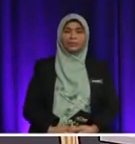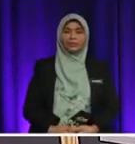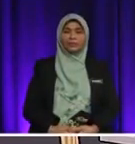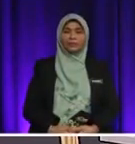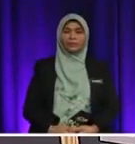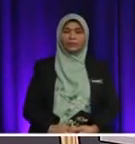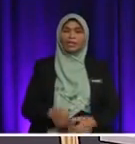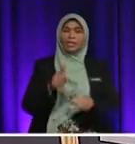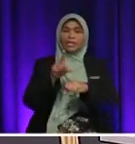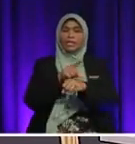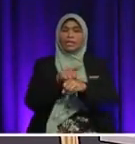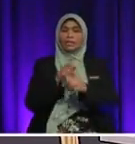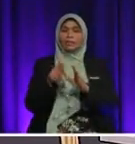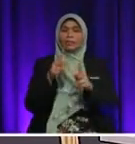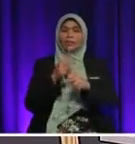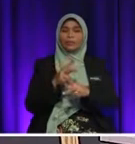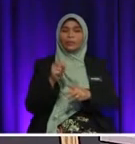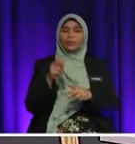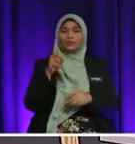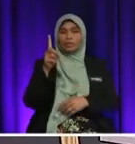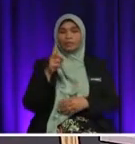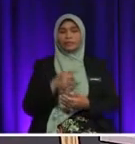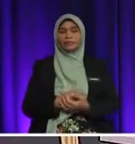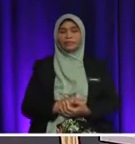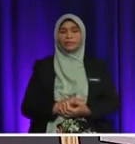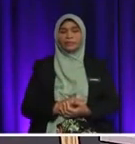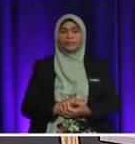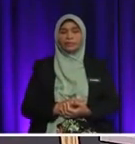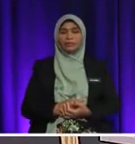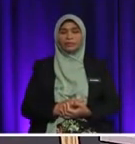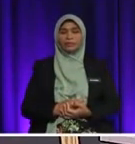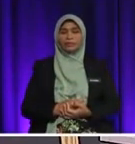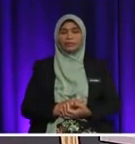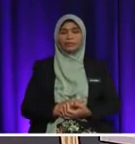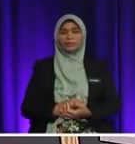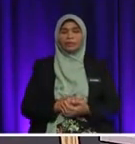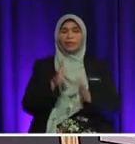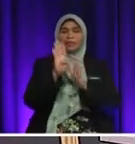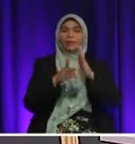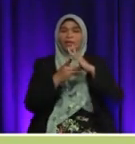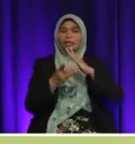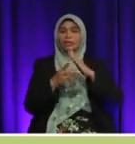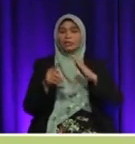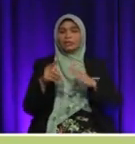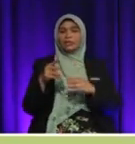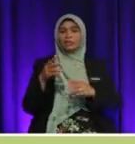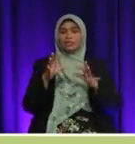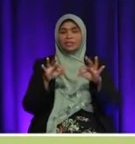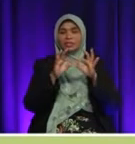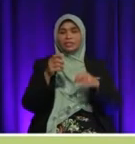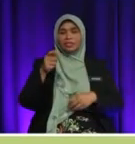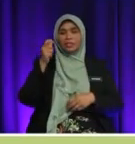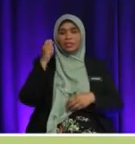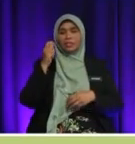Okey, latihan pengukuhan satu. Tadi cerita panjang-panjang dah. Berdasarkan Hikayat Parang Puting,